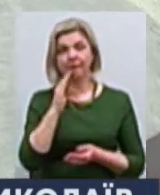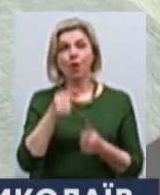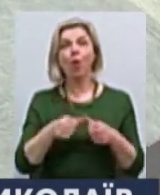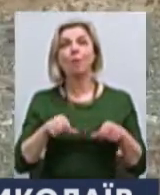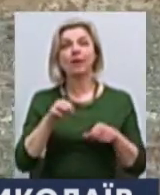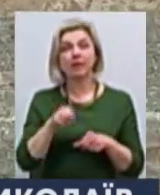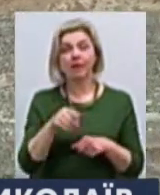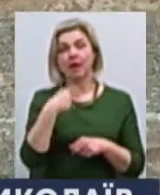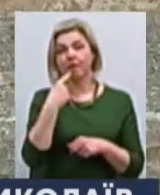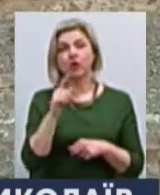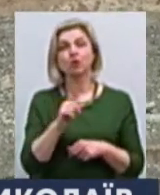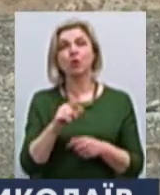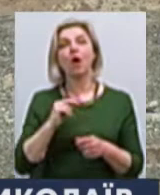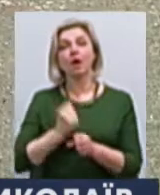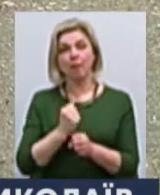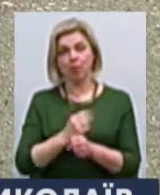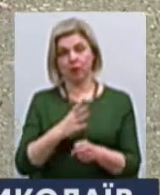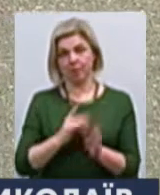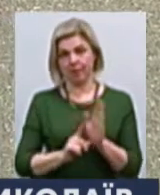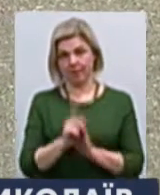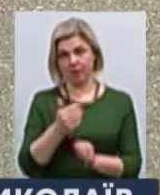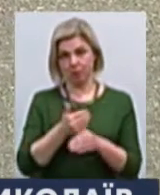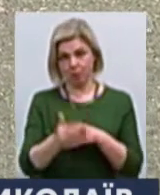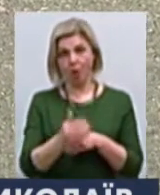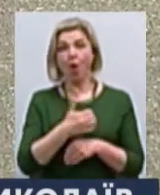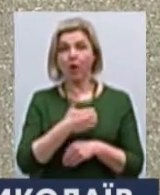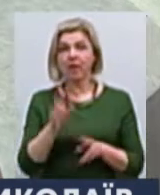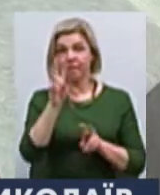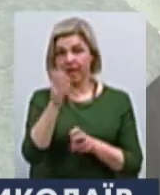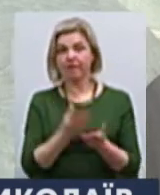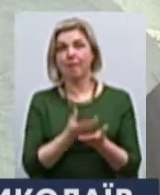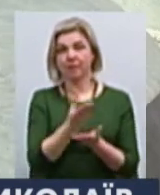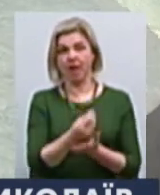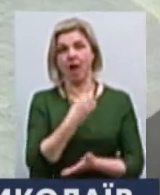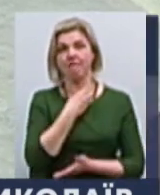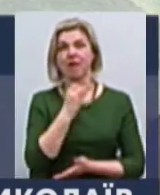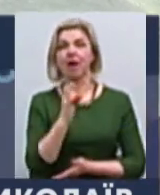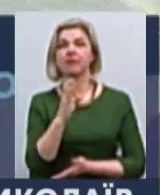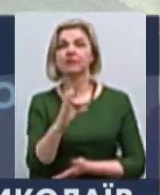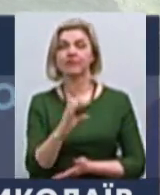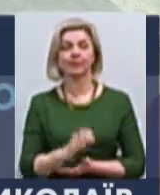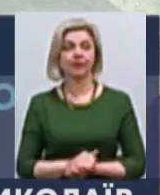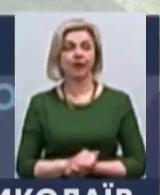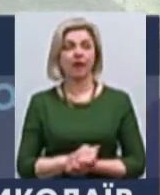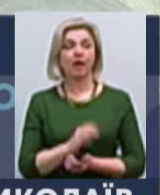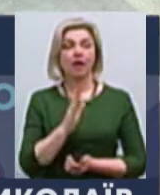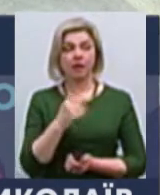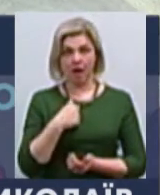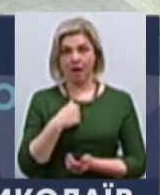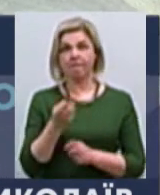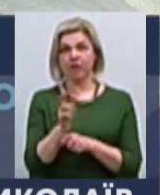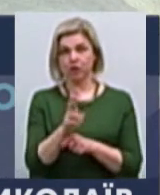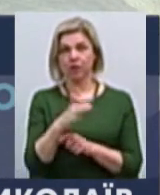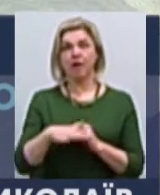розповідає, роботи були розпочаті із запізненням, хоча підряднику сплатили аванс. В жовтні, в кінці місяця, я вийшов на майданчик, записав таке